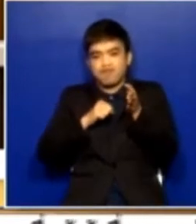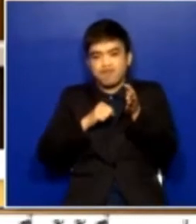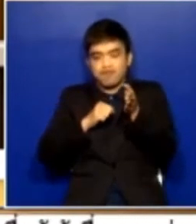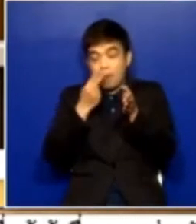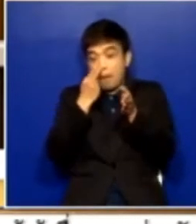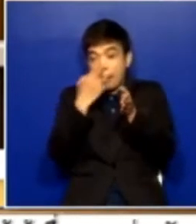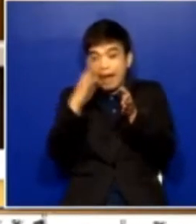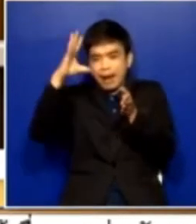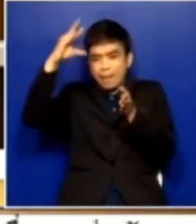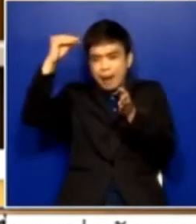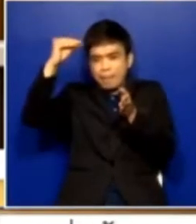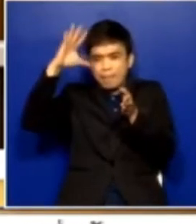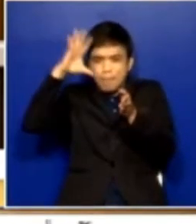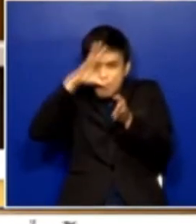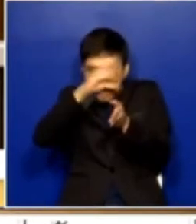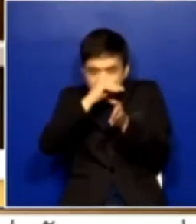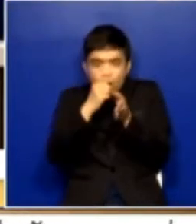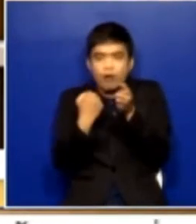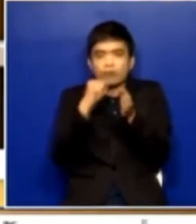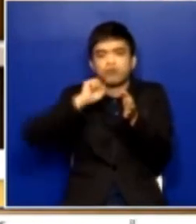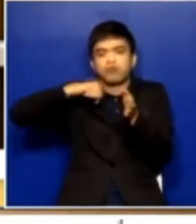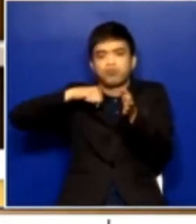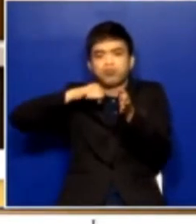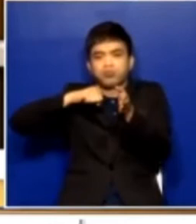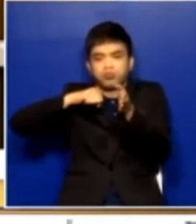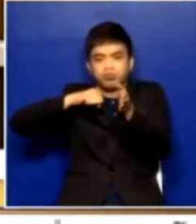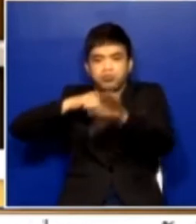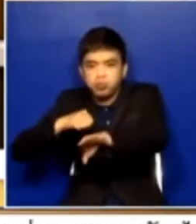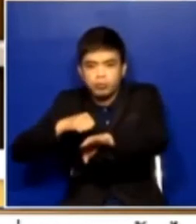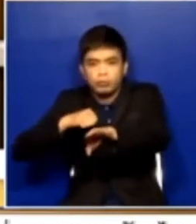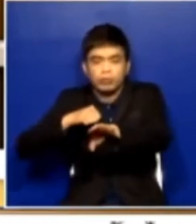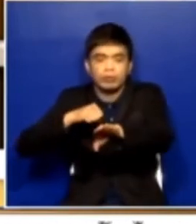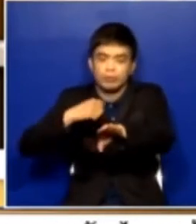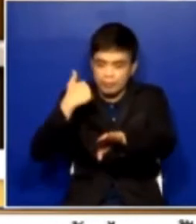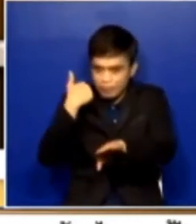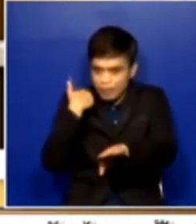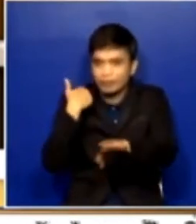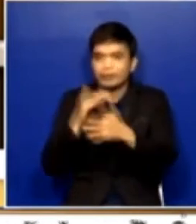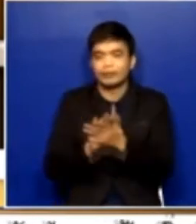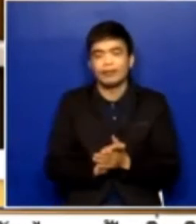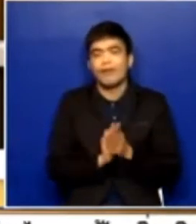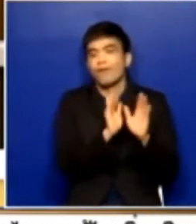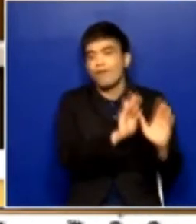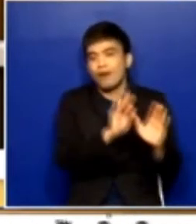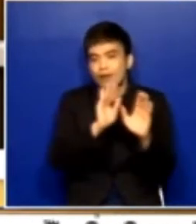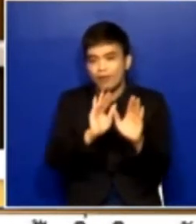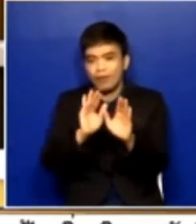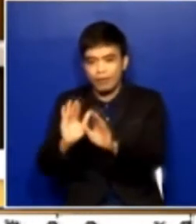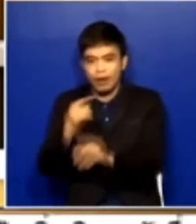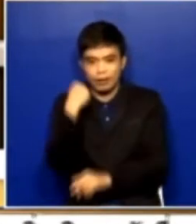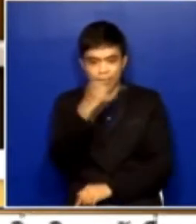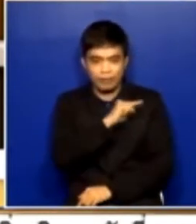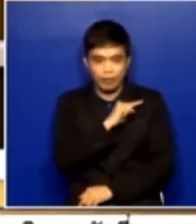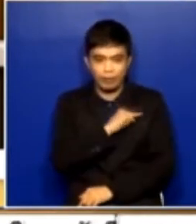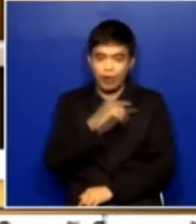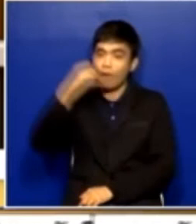านะครับมองไม่เห็นนะครับจึงทำให้ล้มเสียหลักและเกิดอุบัติเหตุอยู่บ่อยครั้งจึงขอให้หน่วยงานที่รับผิดชอบเช่น